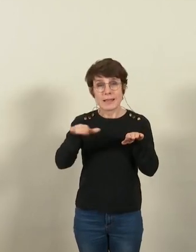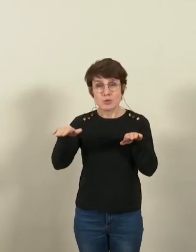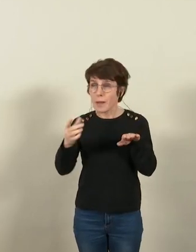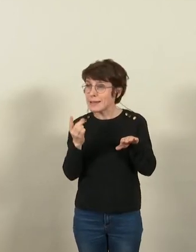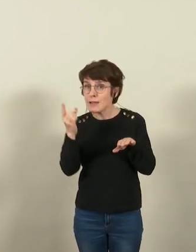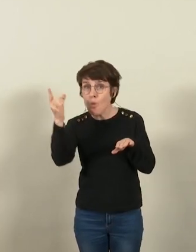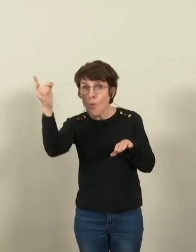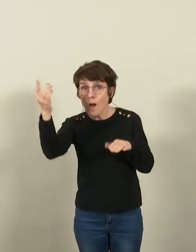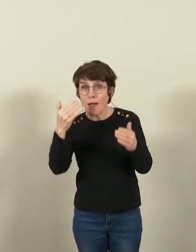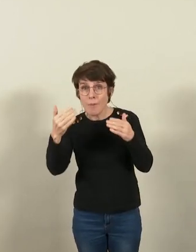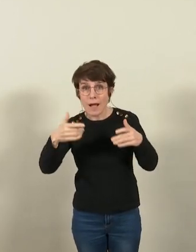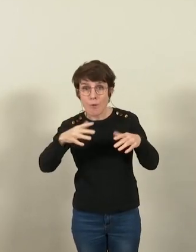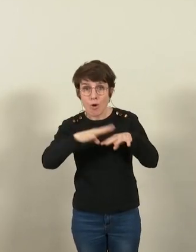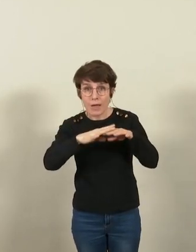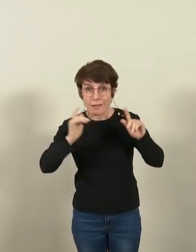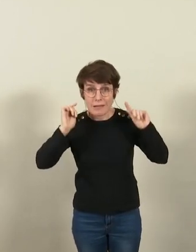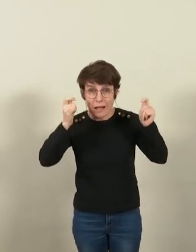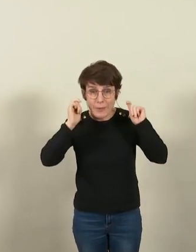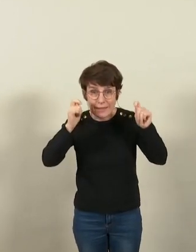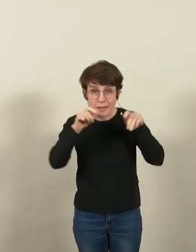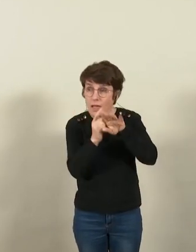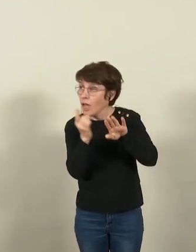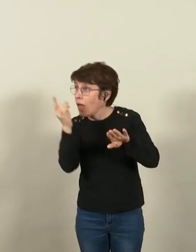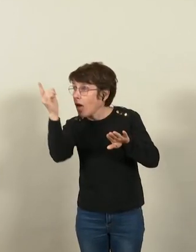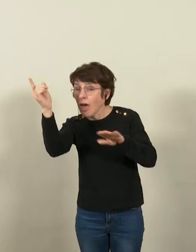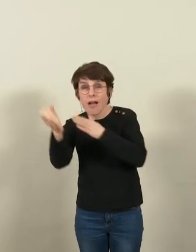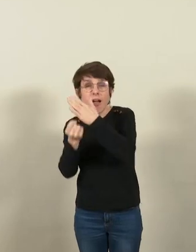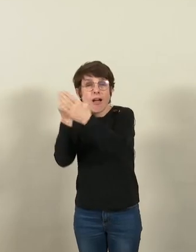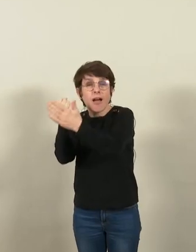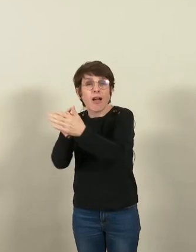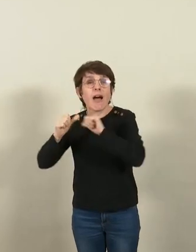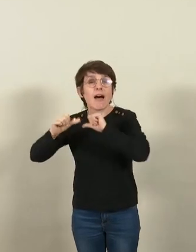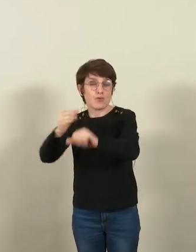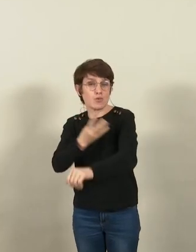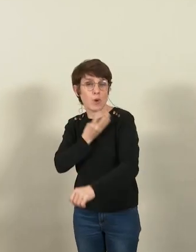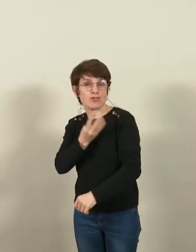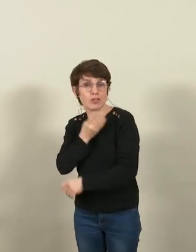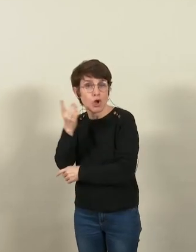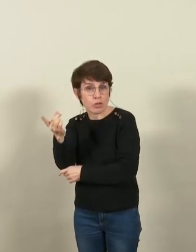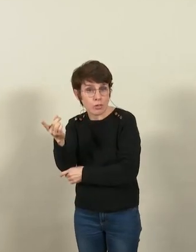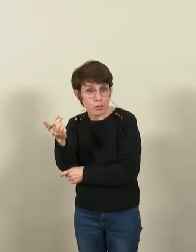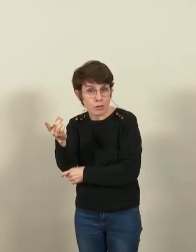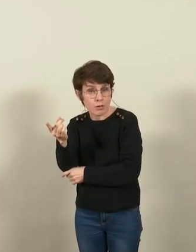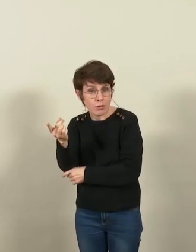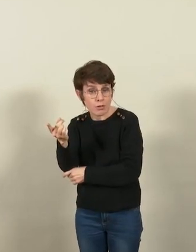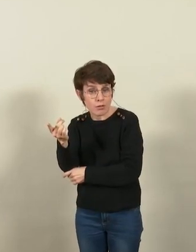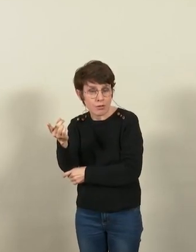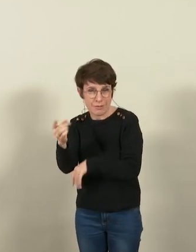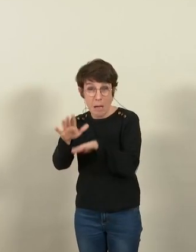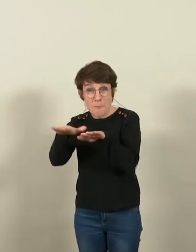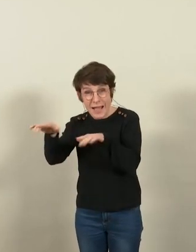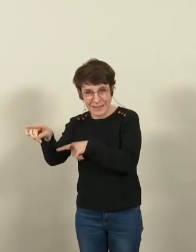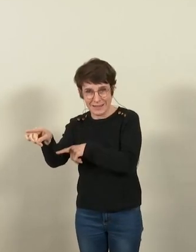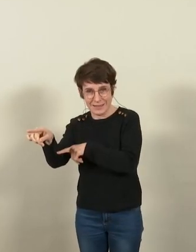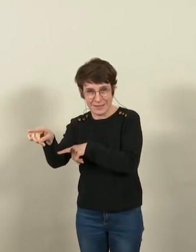très loin de de de la BI hein au au fond de l'avenue de Washington ce parking que